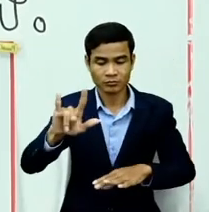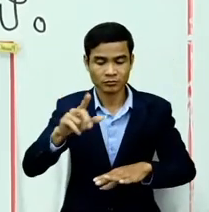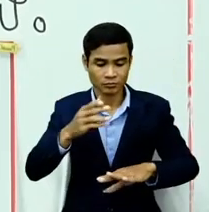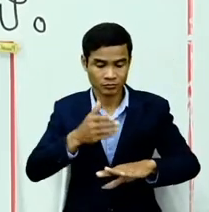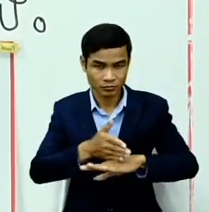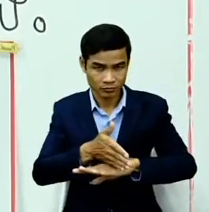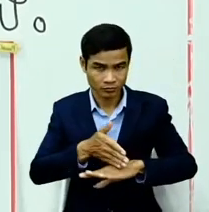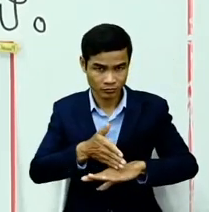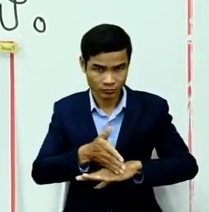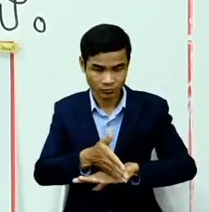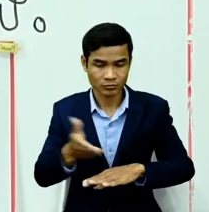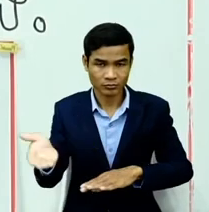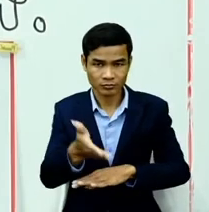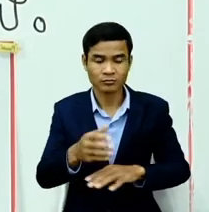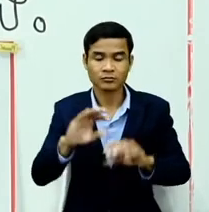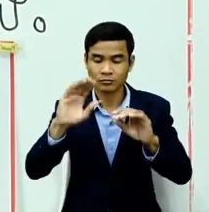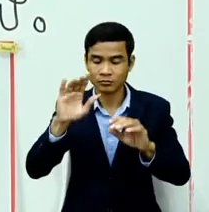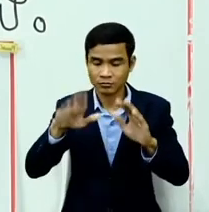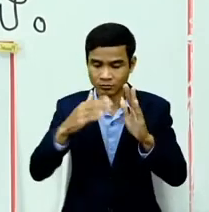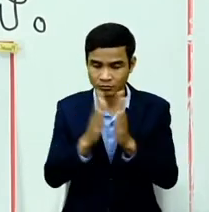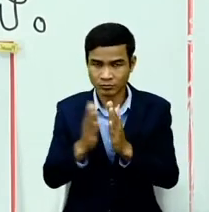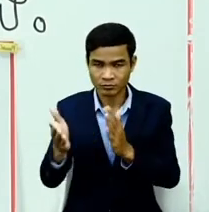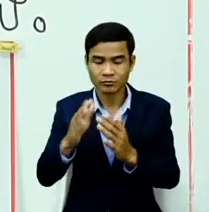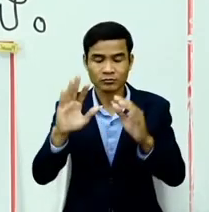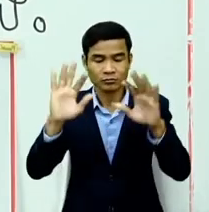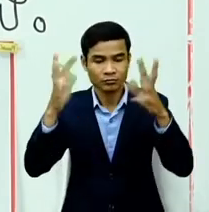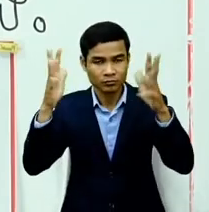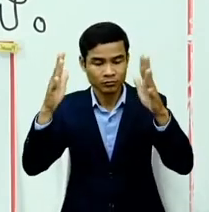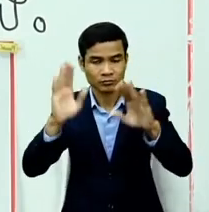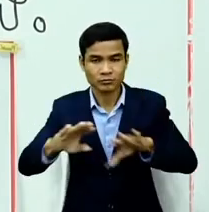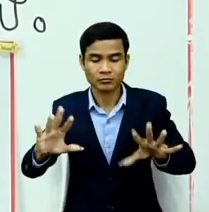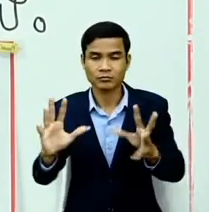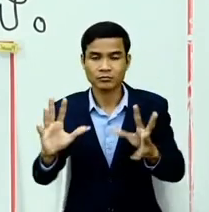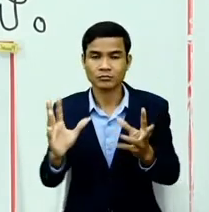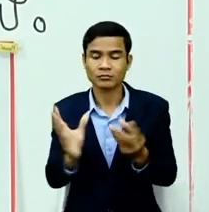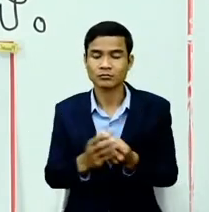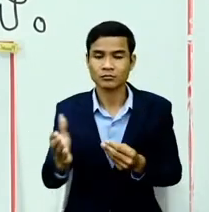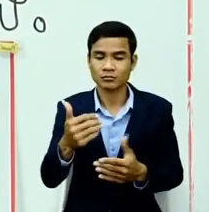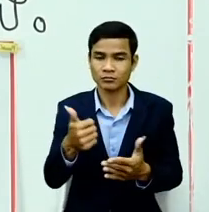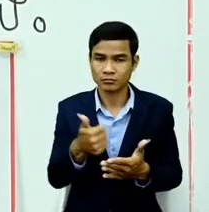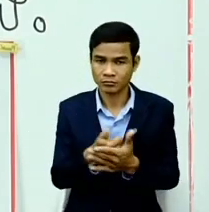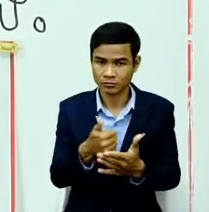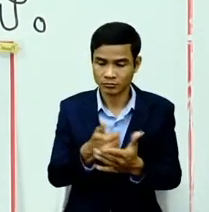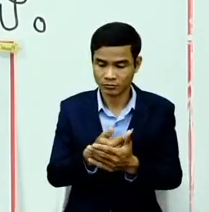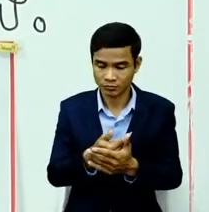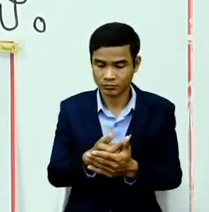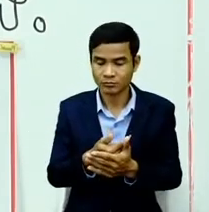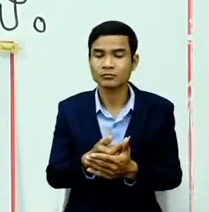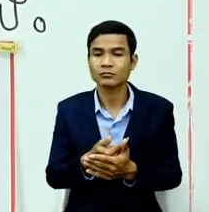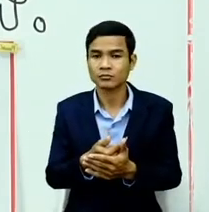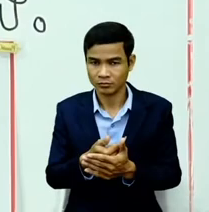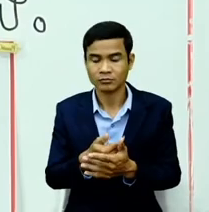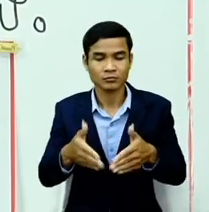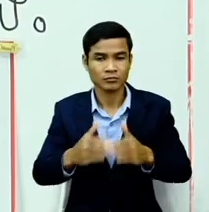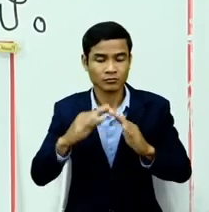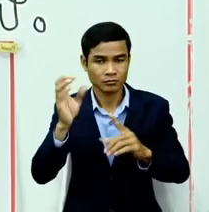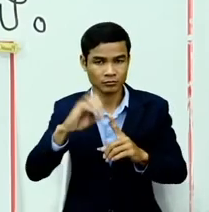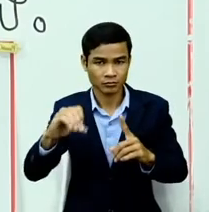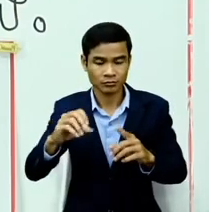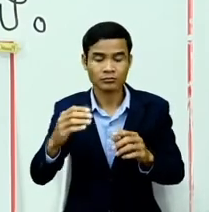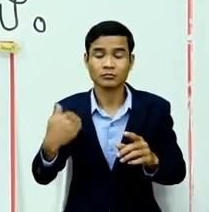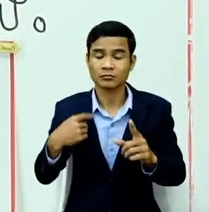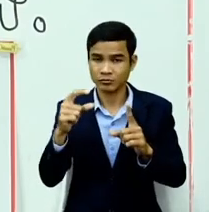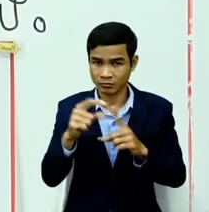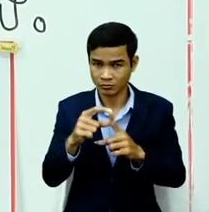ណាចាអរគុណមែនទែនហើយក៏អបអរសាទរចំពោះកូនដែលបានខិតខំប្រឹងប្រែងចាបង្កើតលម្អដែលមានពាក្យរូណាណា